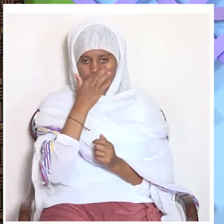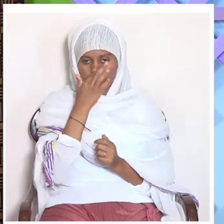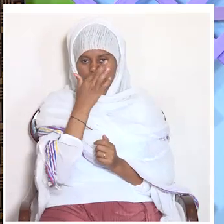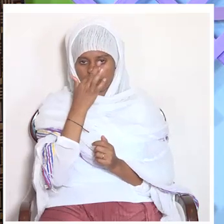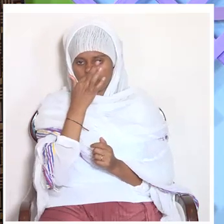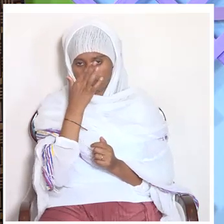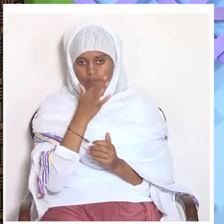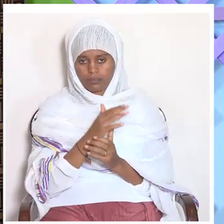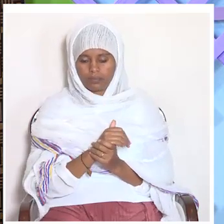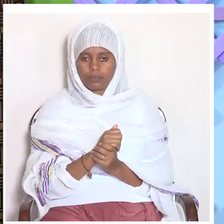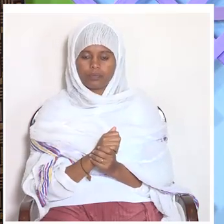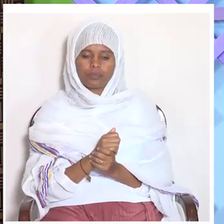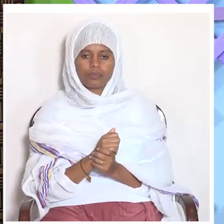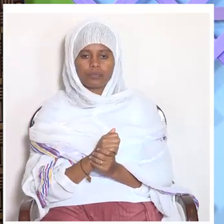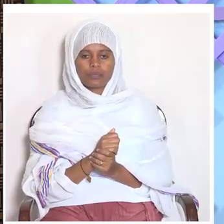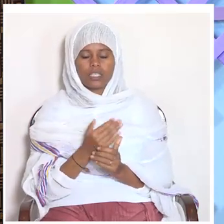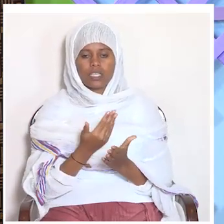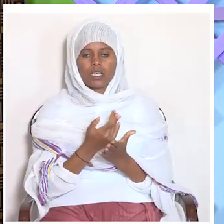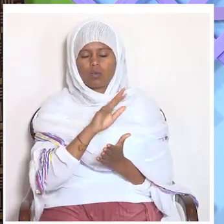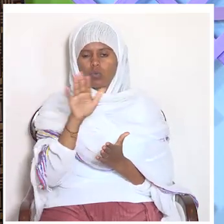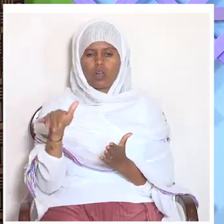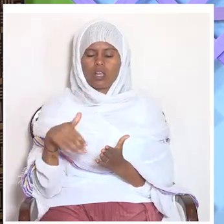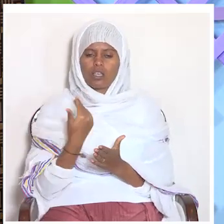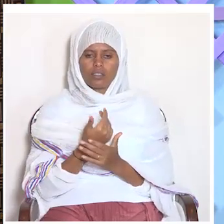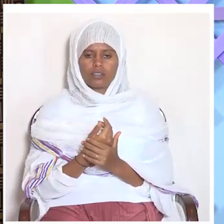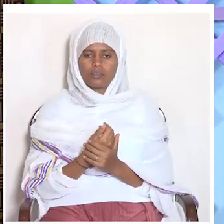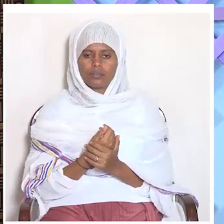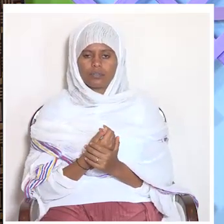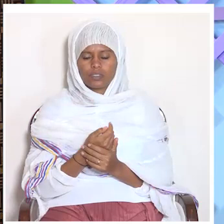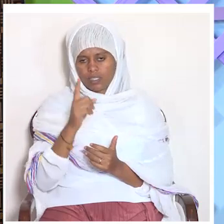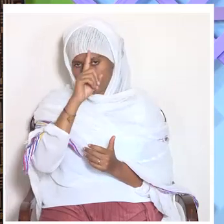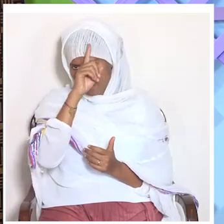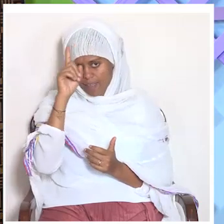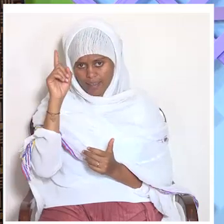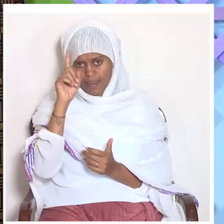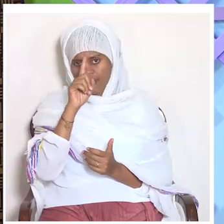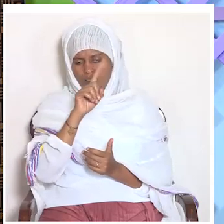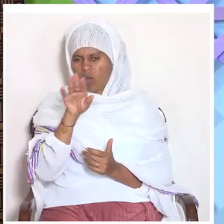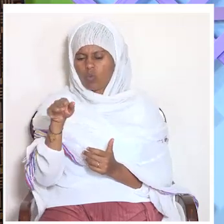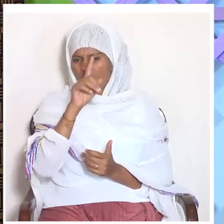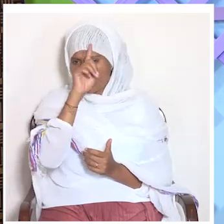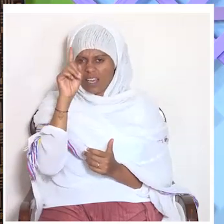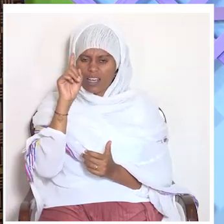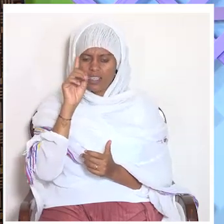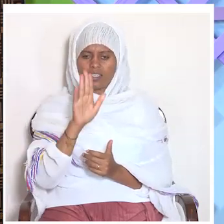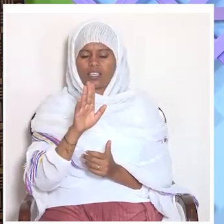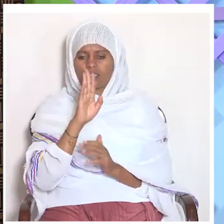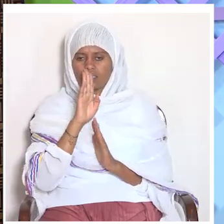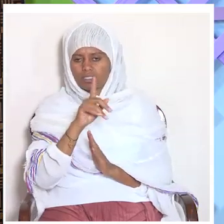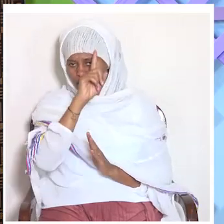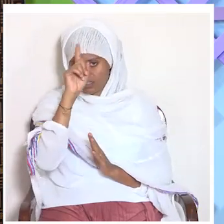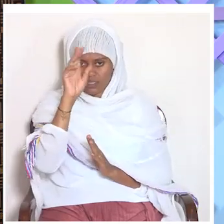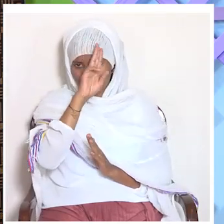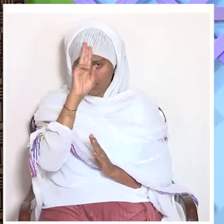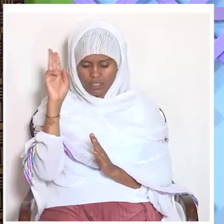እምኩሉ ተኣይኒሁ ለያዕቆብ እንተበለ ድማ ካብ ኩለን ደናግል ካብ ናይ ኩለን ደናግል ህዋሳት